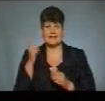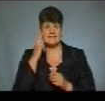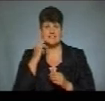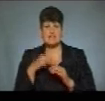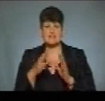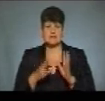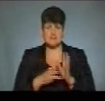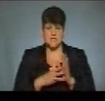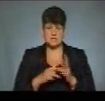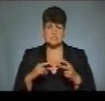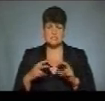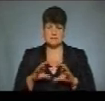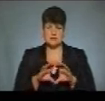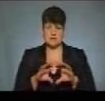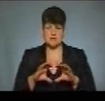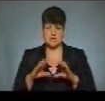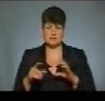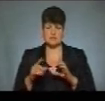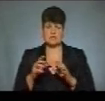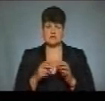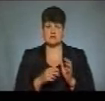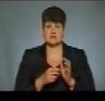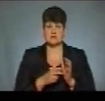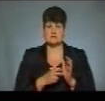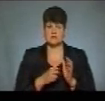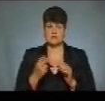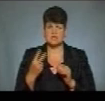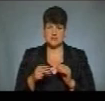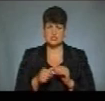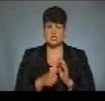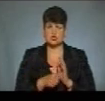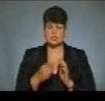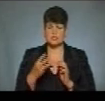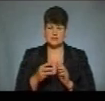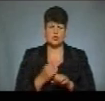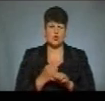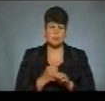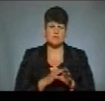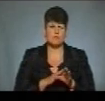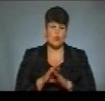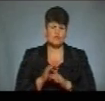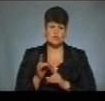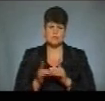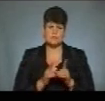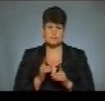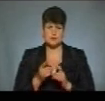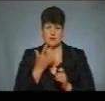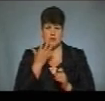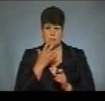18. Замінюється діаметр труби 720-й і 630-й. Робляться повністю реконструкції теплових